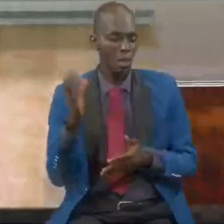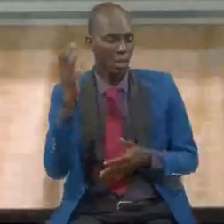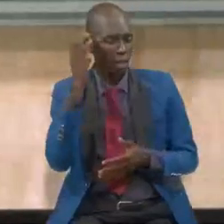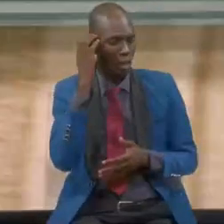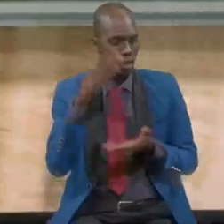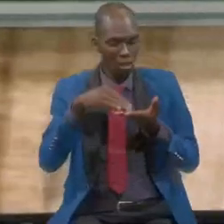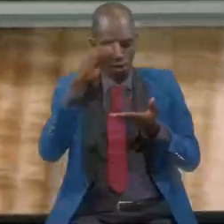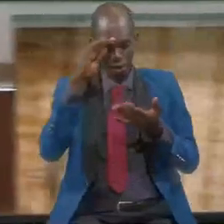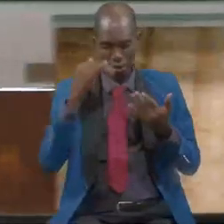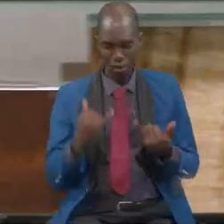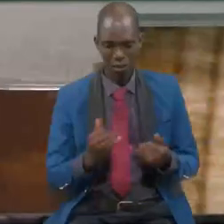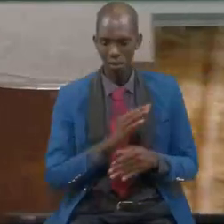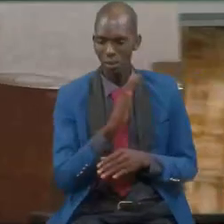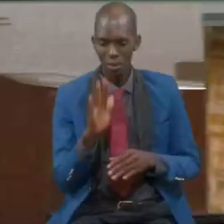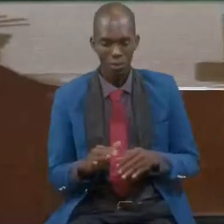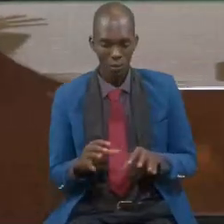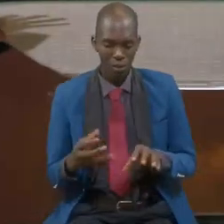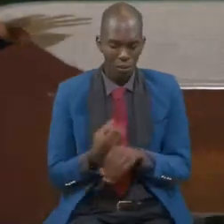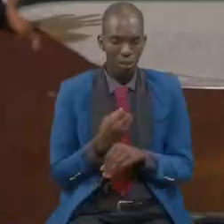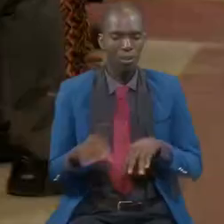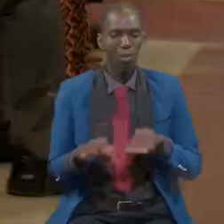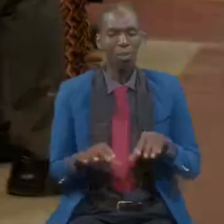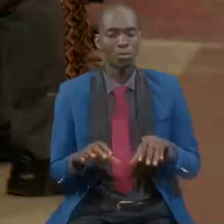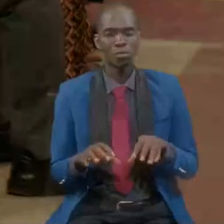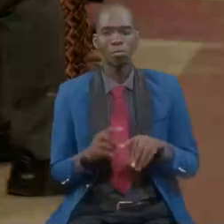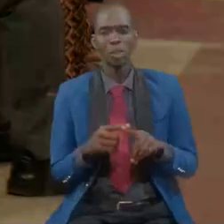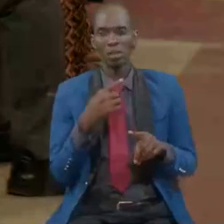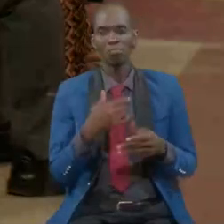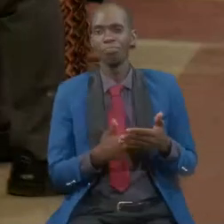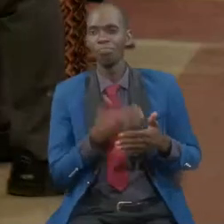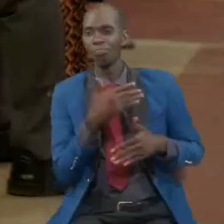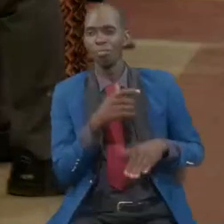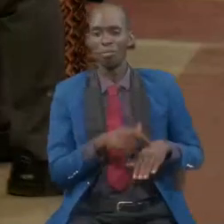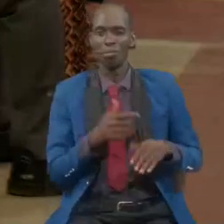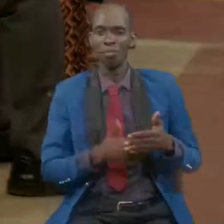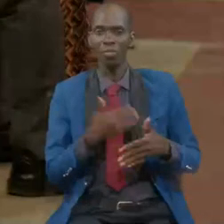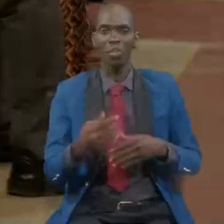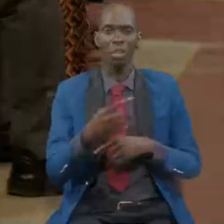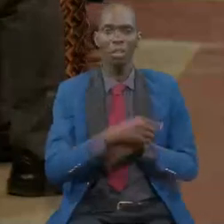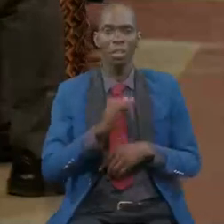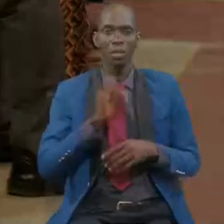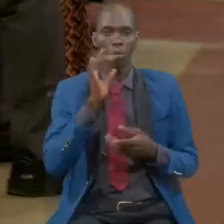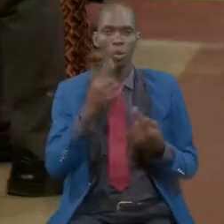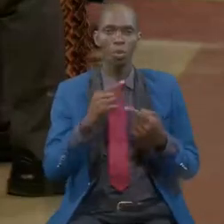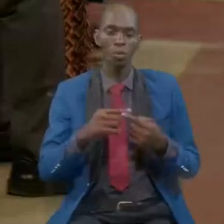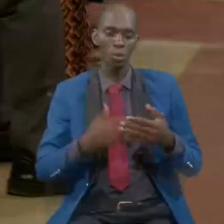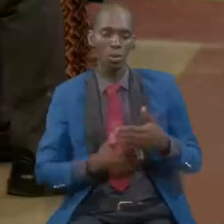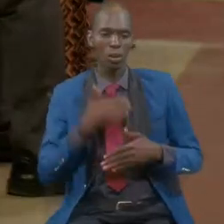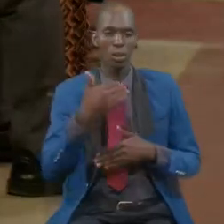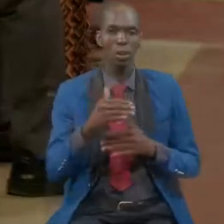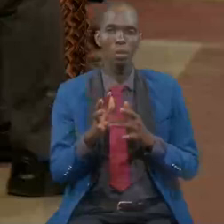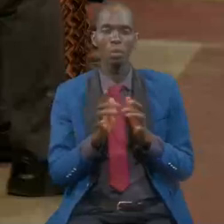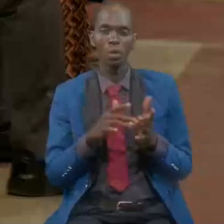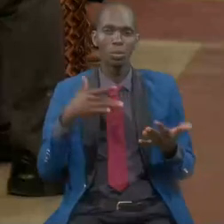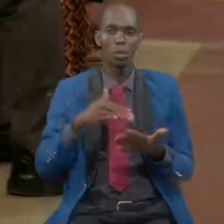qui ne se mettent pas à l'action, mais qui disent que le lendemain, ils reportent à l'autre jour. Je viendrai